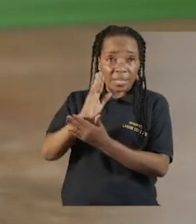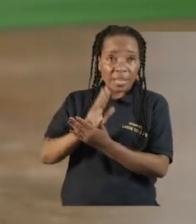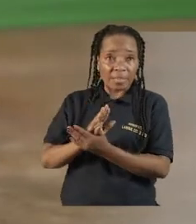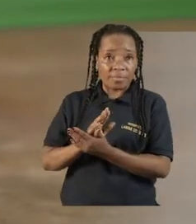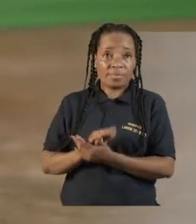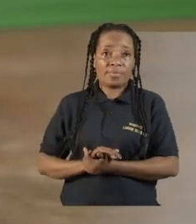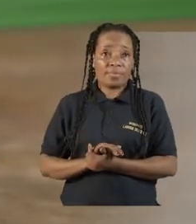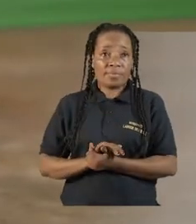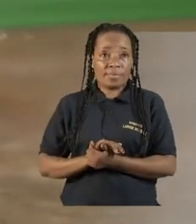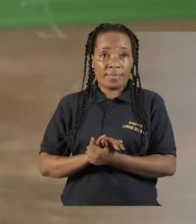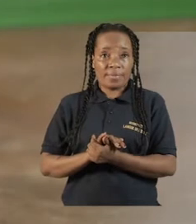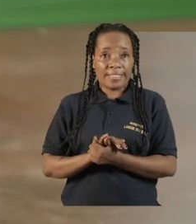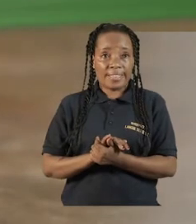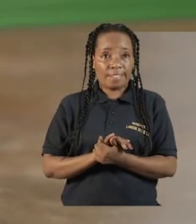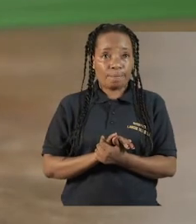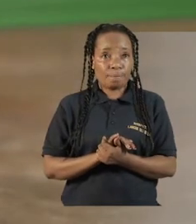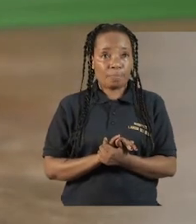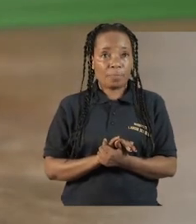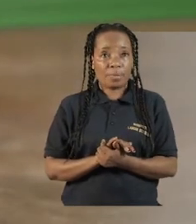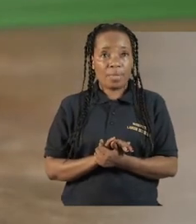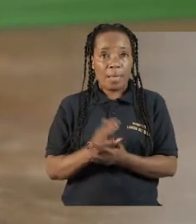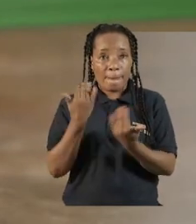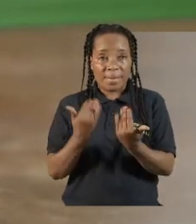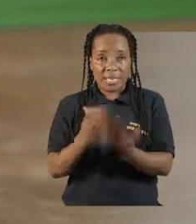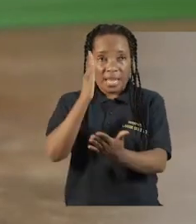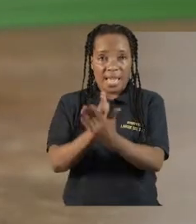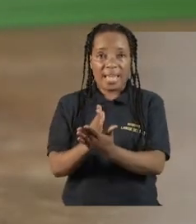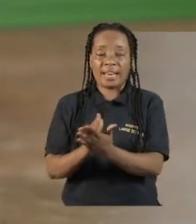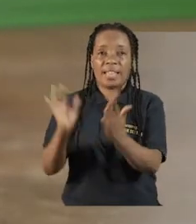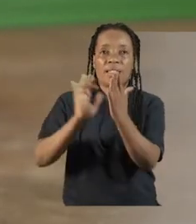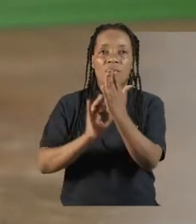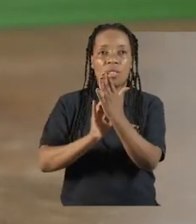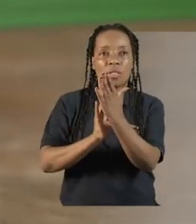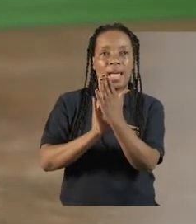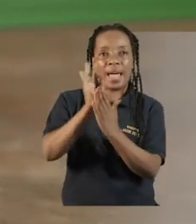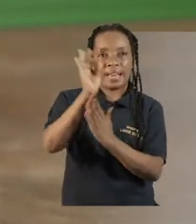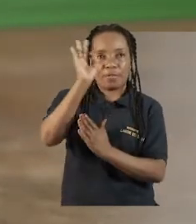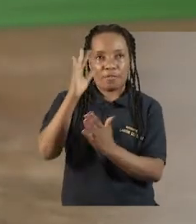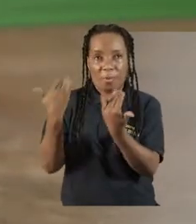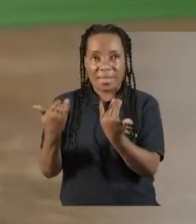Maintenant, nous allons retirer le métal de la flamme.